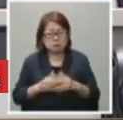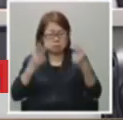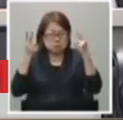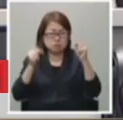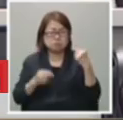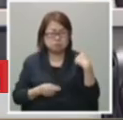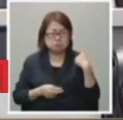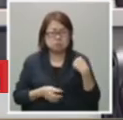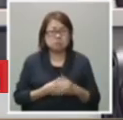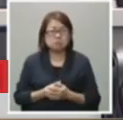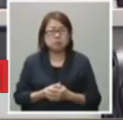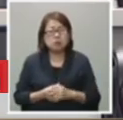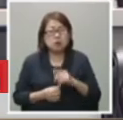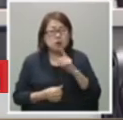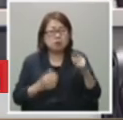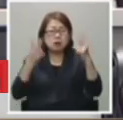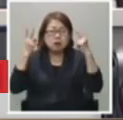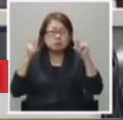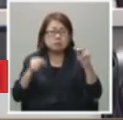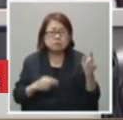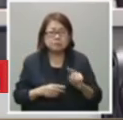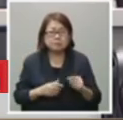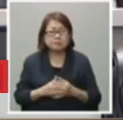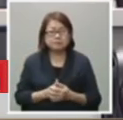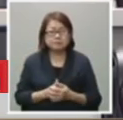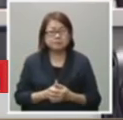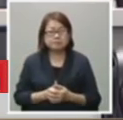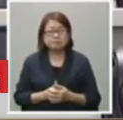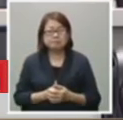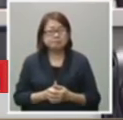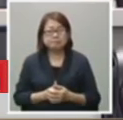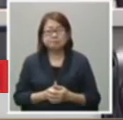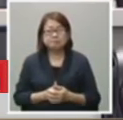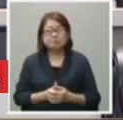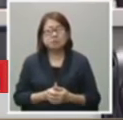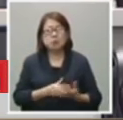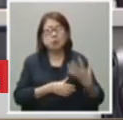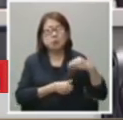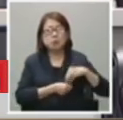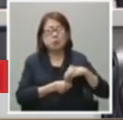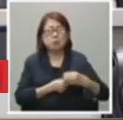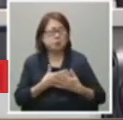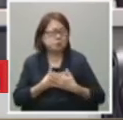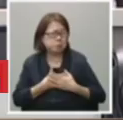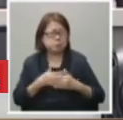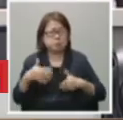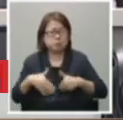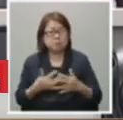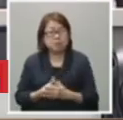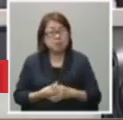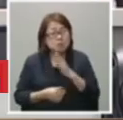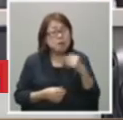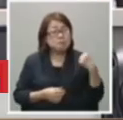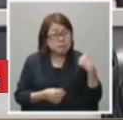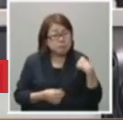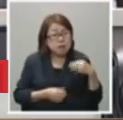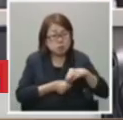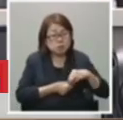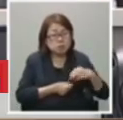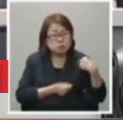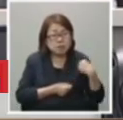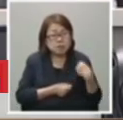ครับว่าท่านนายกเนี่ยไม่มีประชาชนในหัวใจถ้ามีเดี๋ยวท่านช่วยอธิบายหน่อยนะครับท่านจะได้มีประชาชน